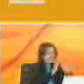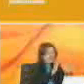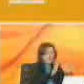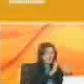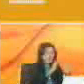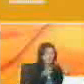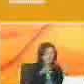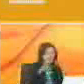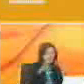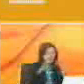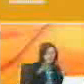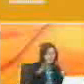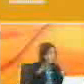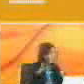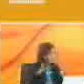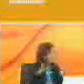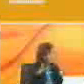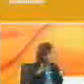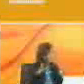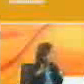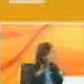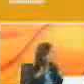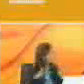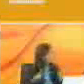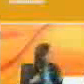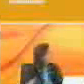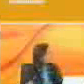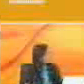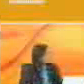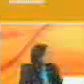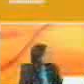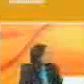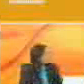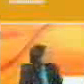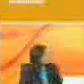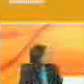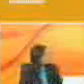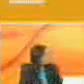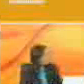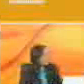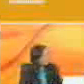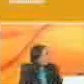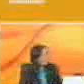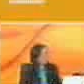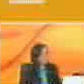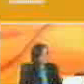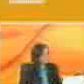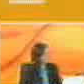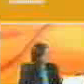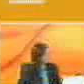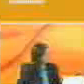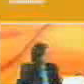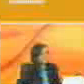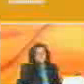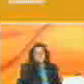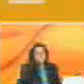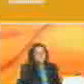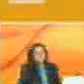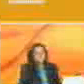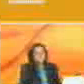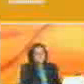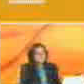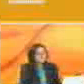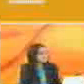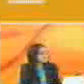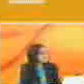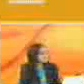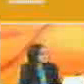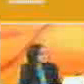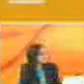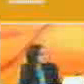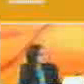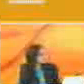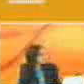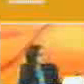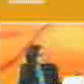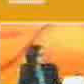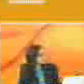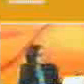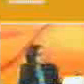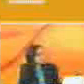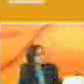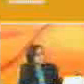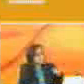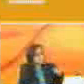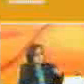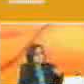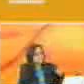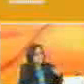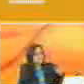ะแต่แล้วหลังจากนั้นนี่ก็เกิดทะเลาะวิวาทกัน และชีวิ่งพุ่งตรงไปที่ทหารก่อนคือทหารไม่ได้ลากเธอเข้าไปมินตราเนี่ยวิ่ง